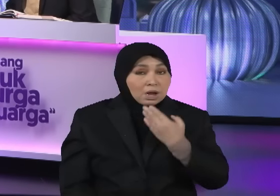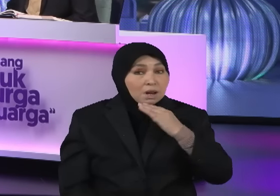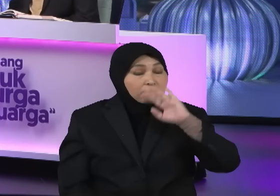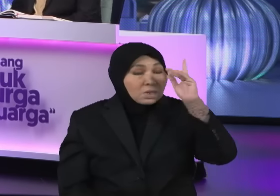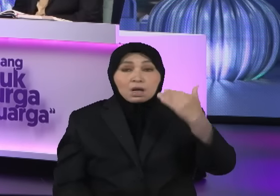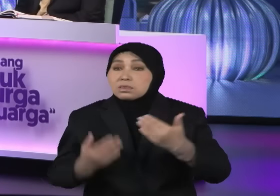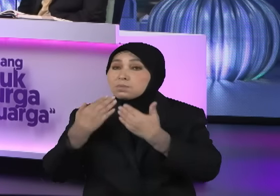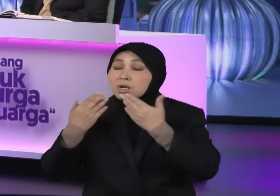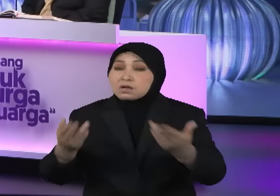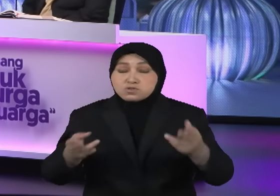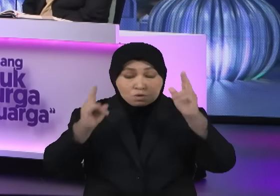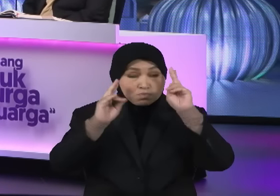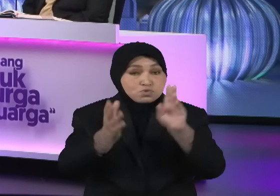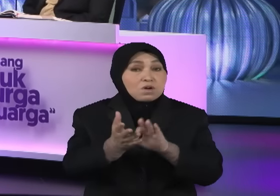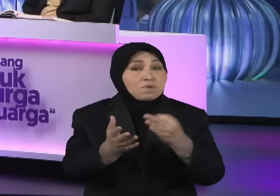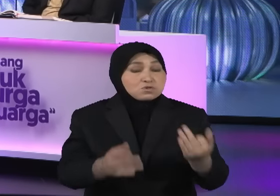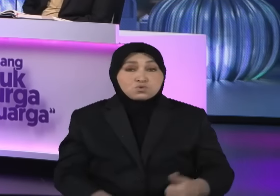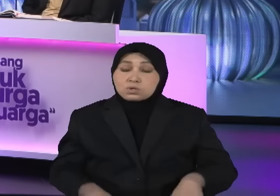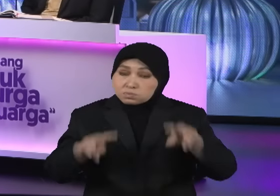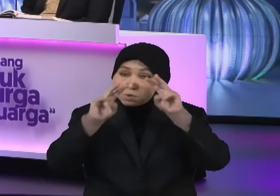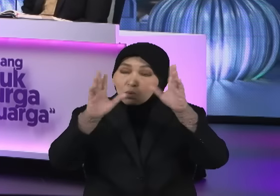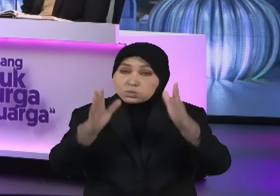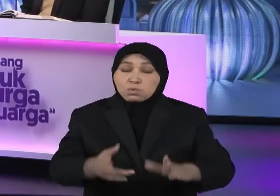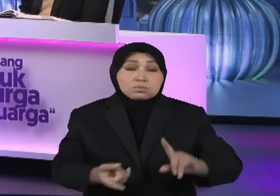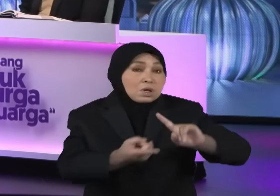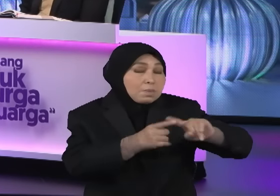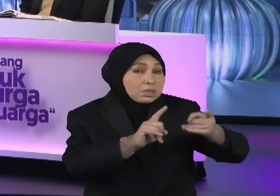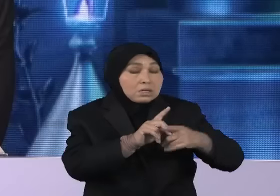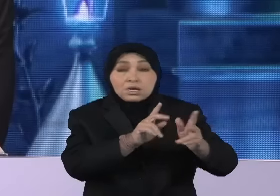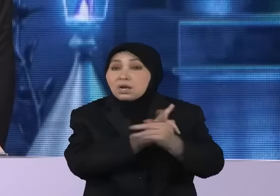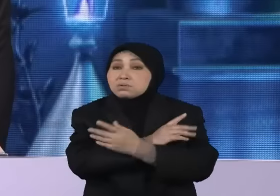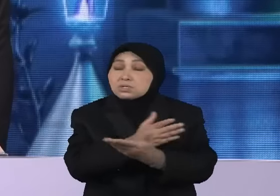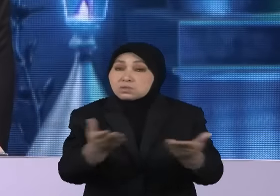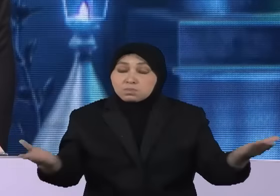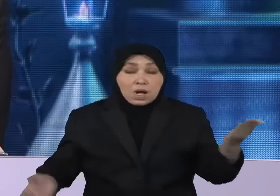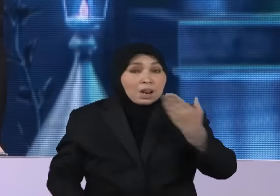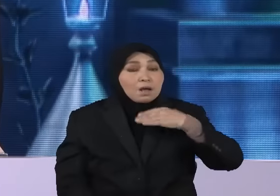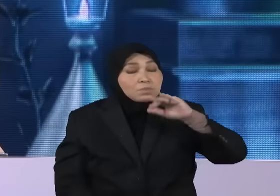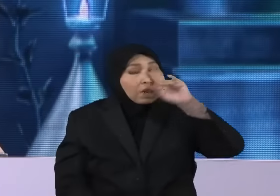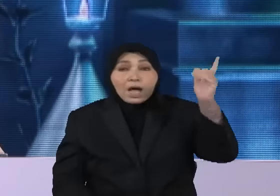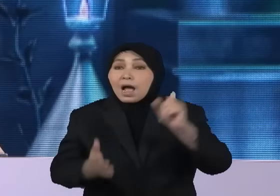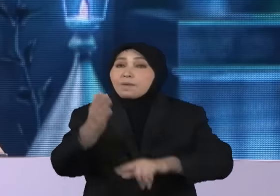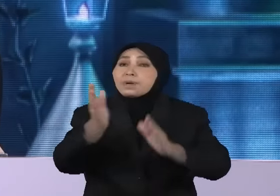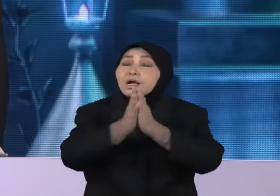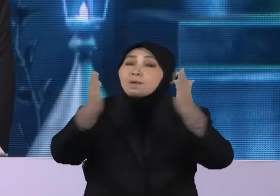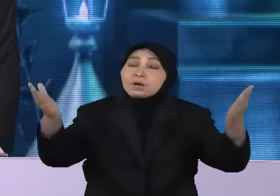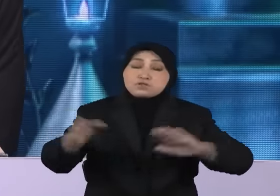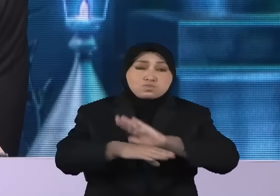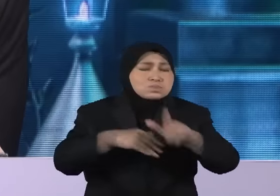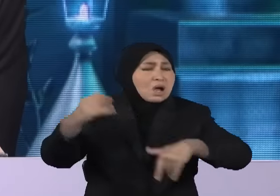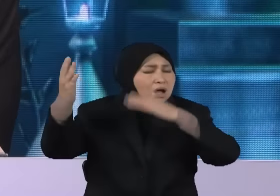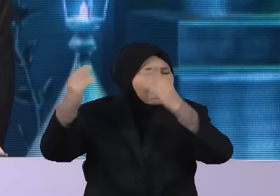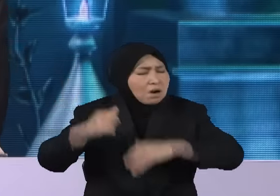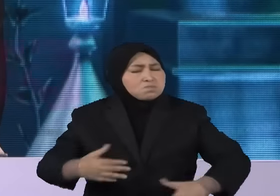Terima kasih Fadhil Ustaz Tuan Fazrul, penonton-penonton, sahabat-sahabat yang dikasihi sekalian. Alhamdulillah, khabar semua mudah-mudahan sihat belaka